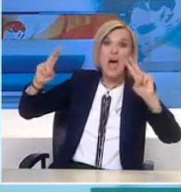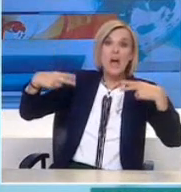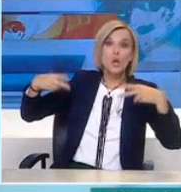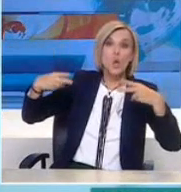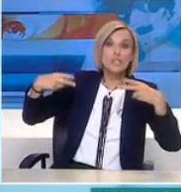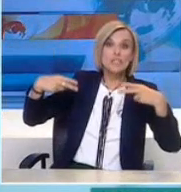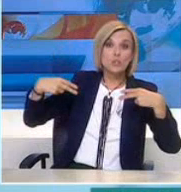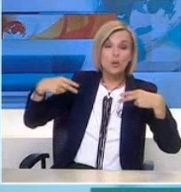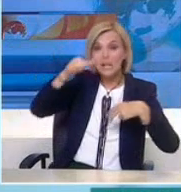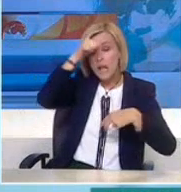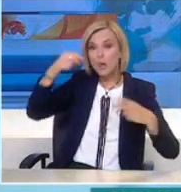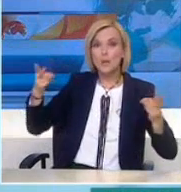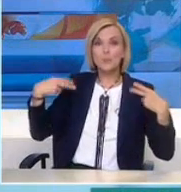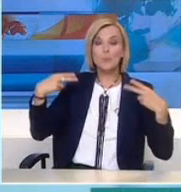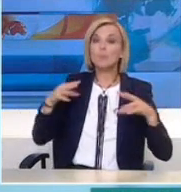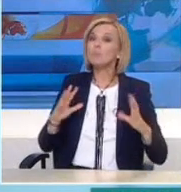μονάδων.